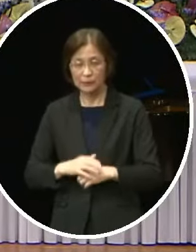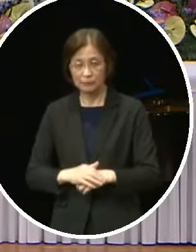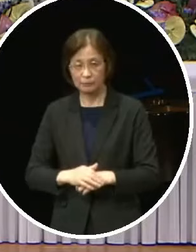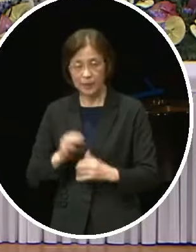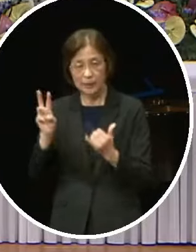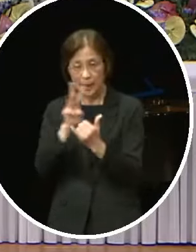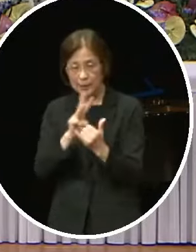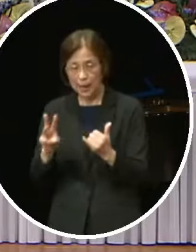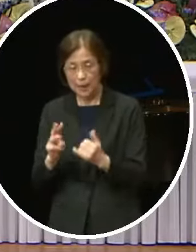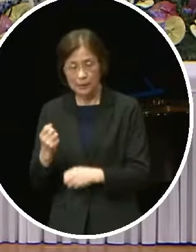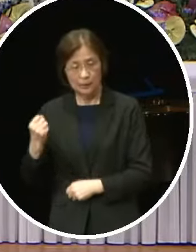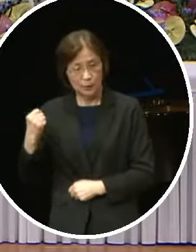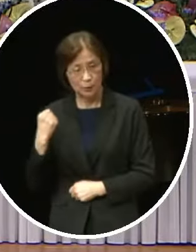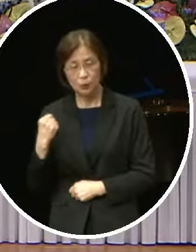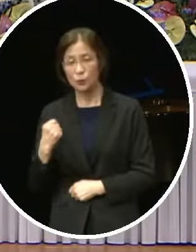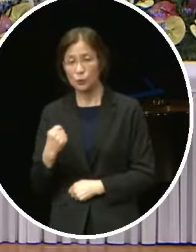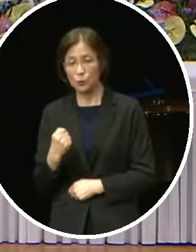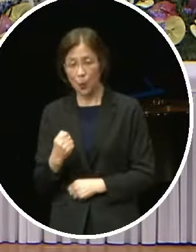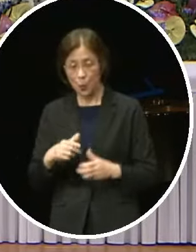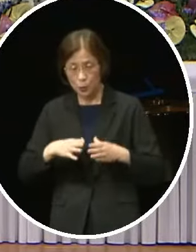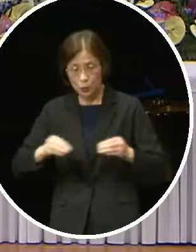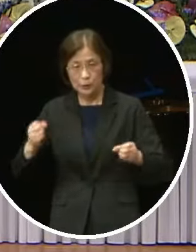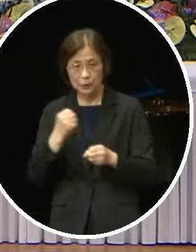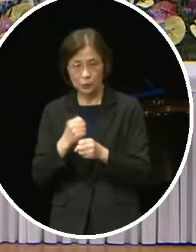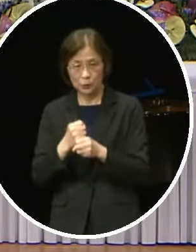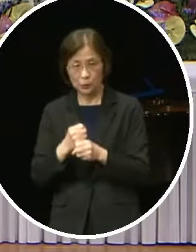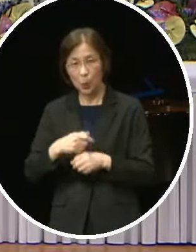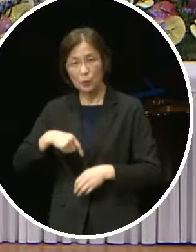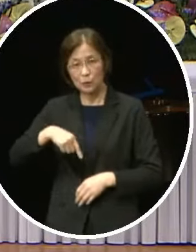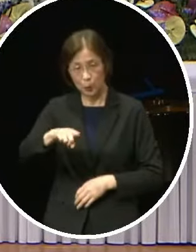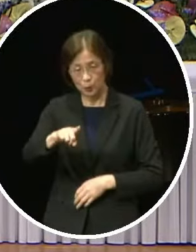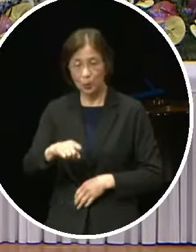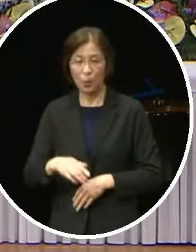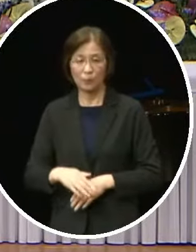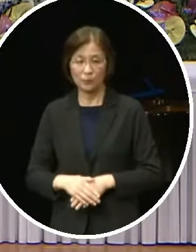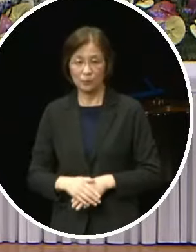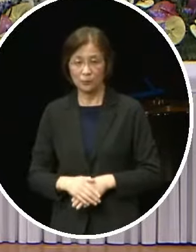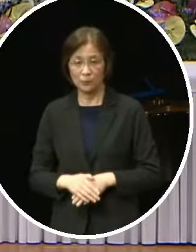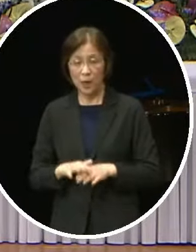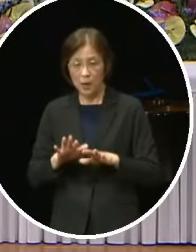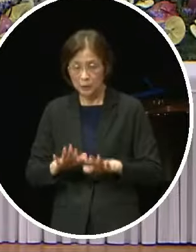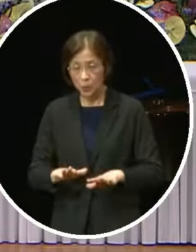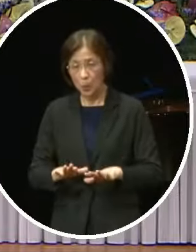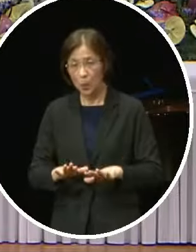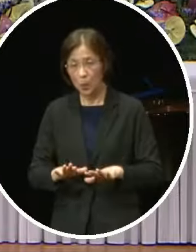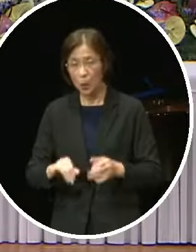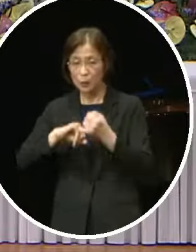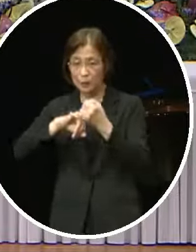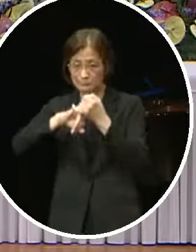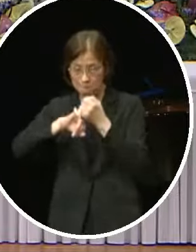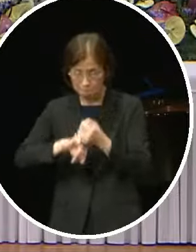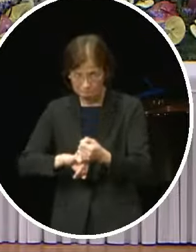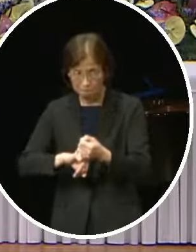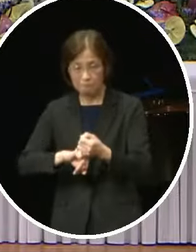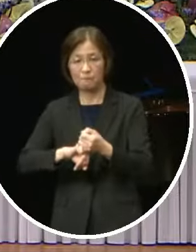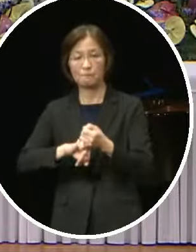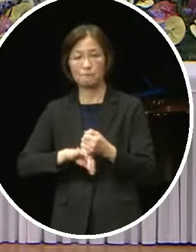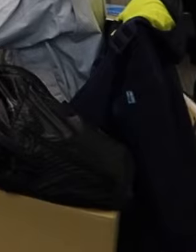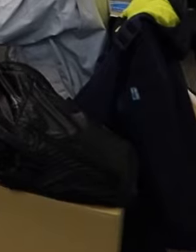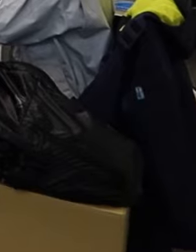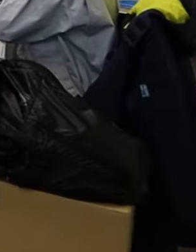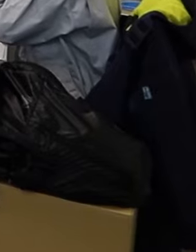強い国づくりを進めていくことを改めてここに固くお誓いいたします。